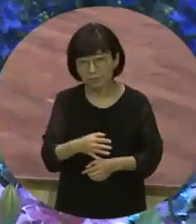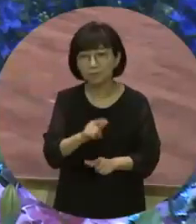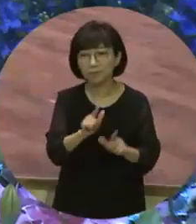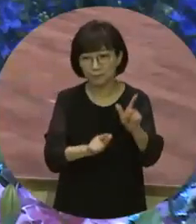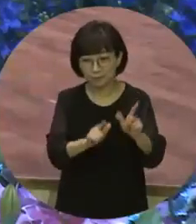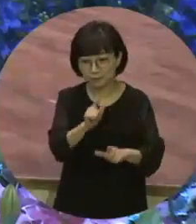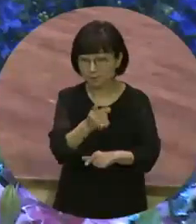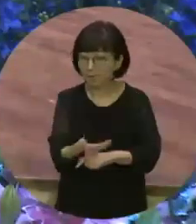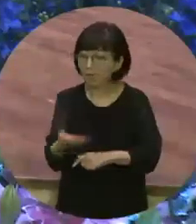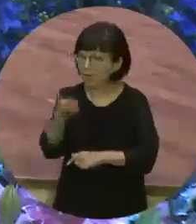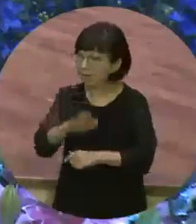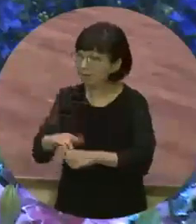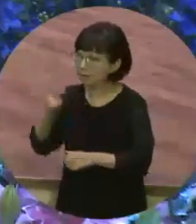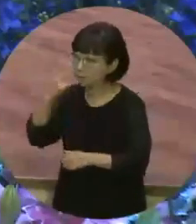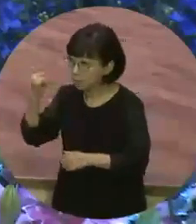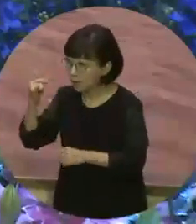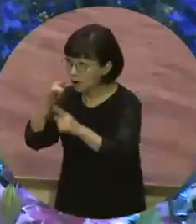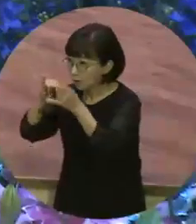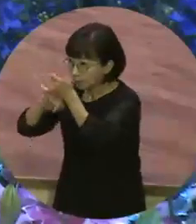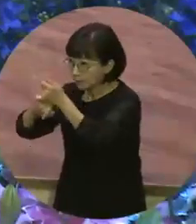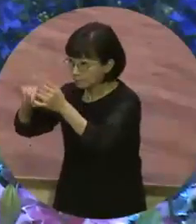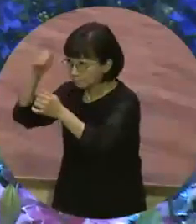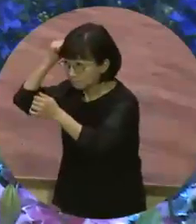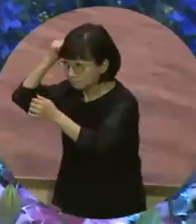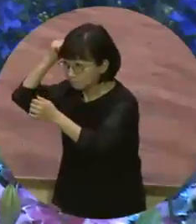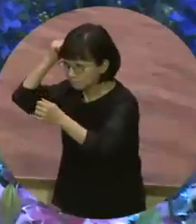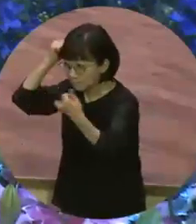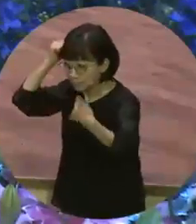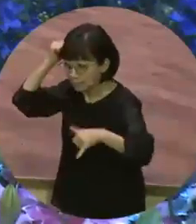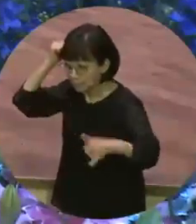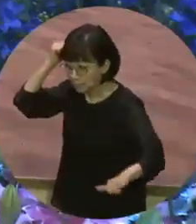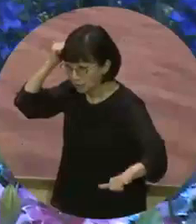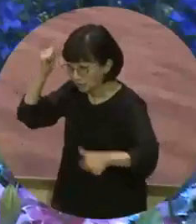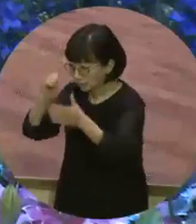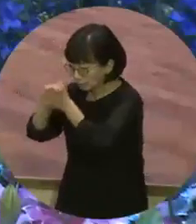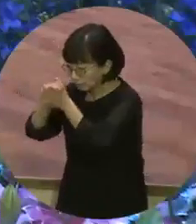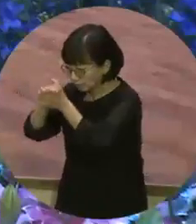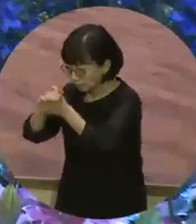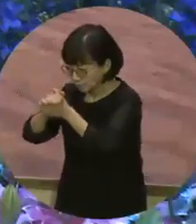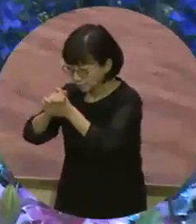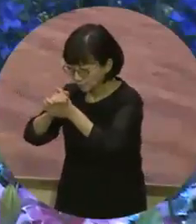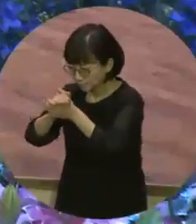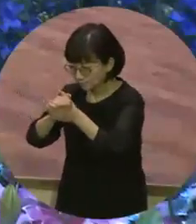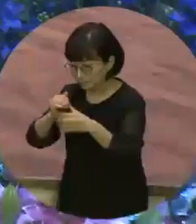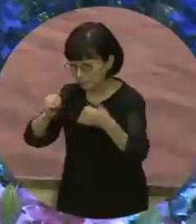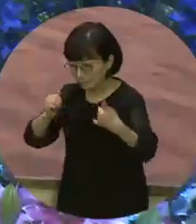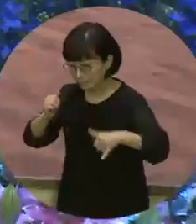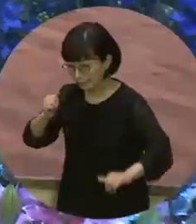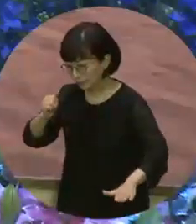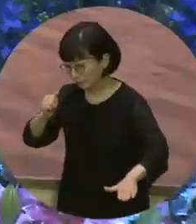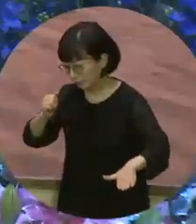그런데 부모로부터 언약이 전달돼서 언약 가진 자녀들은 절대 망하는 법이 없어요.